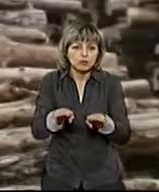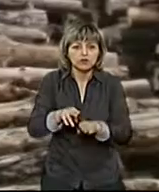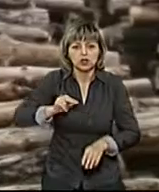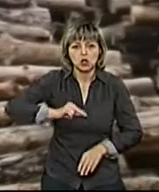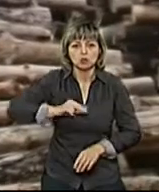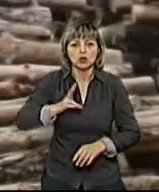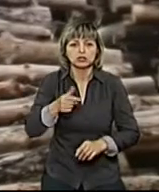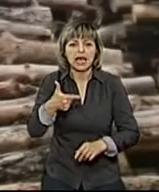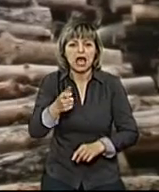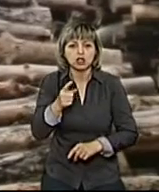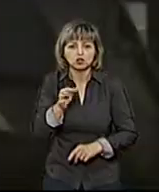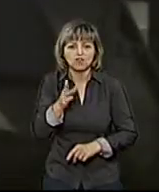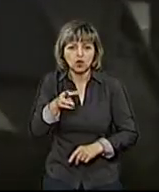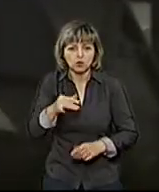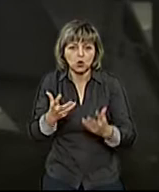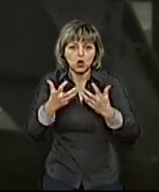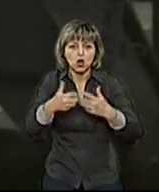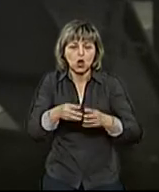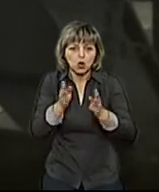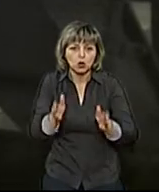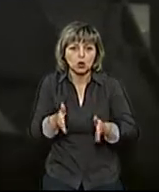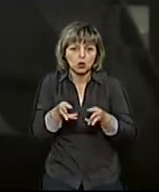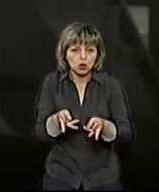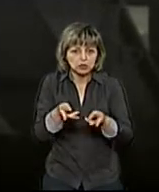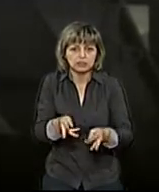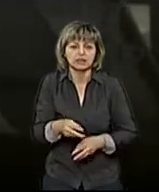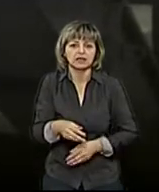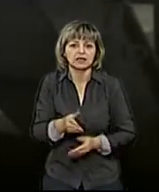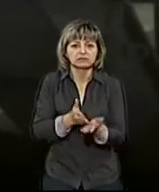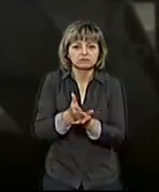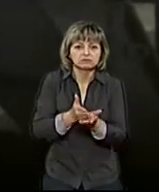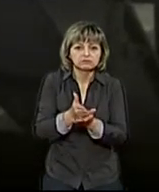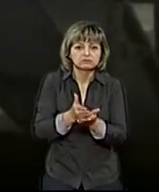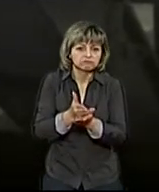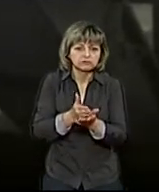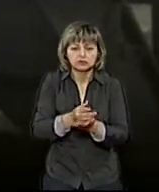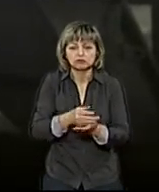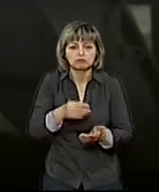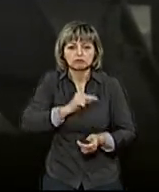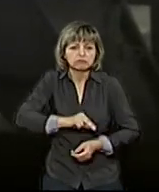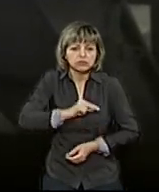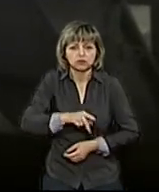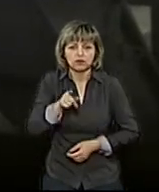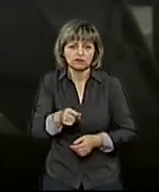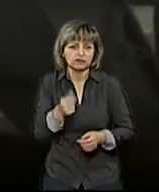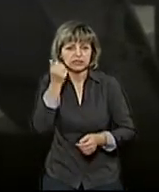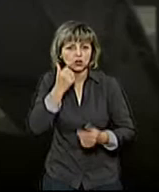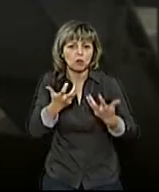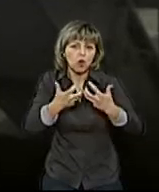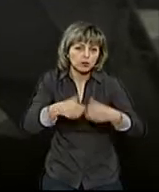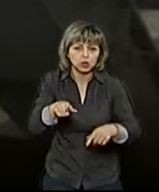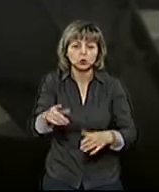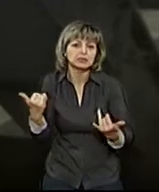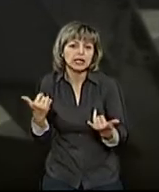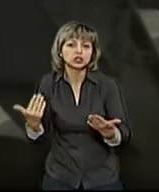котлі, який працював тут раніше. Порівнюючи з тим, що там по 40 років, по 50 обладнанню, то тут дуже